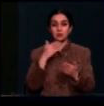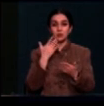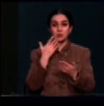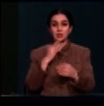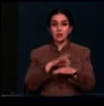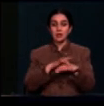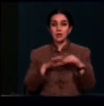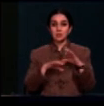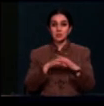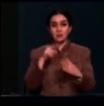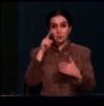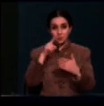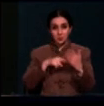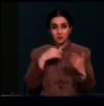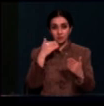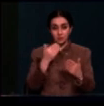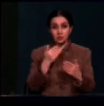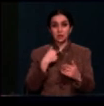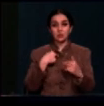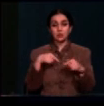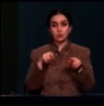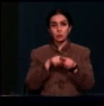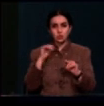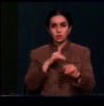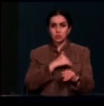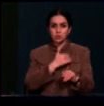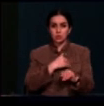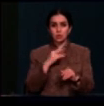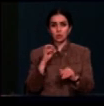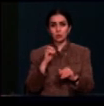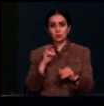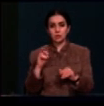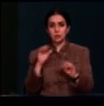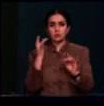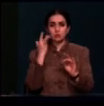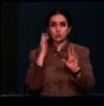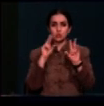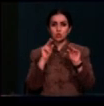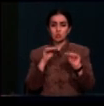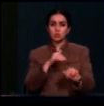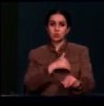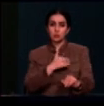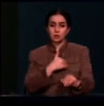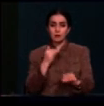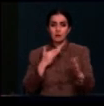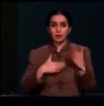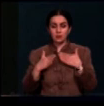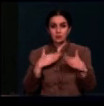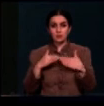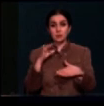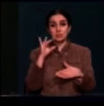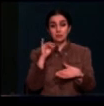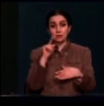рабская преданность. Я умею теперь только желать ежеминутно вам счастья и радоваться, если